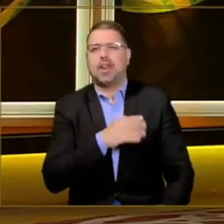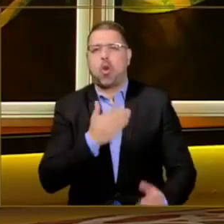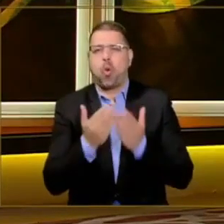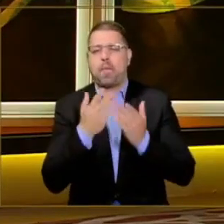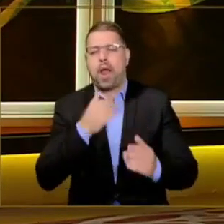امين